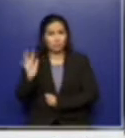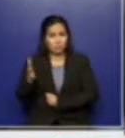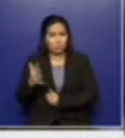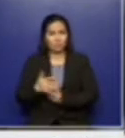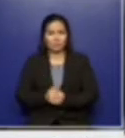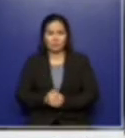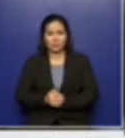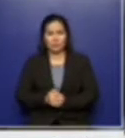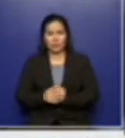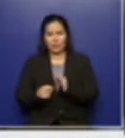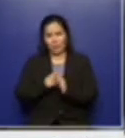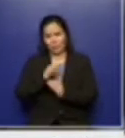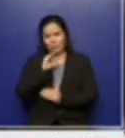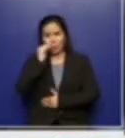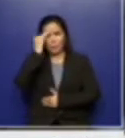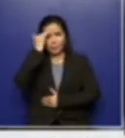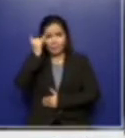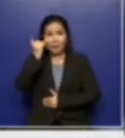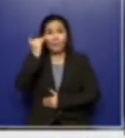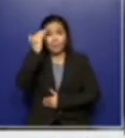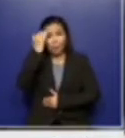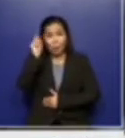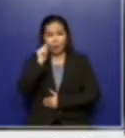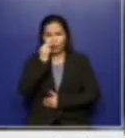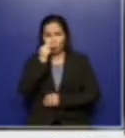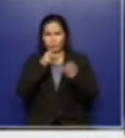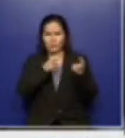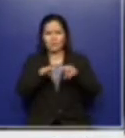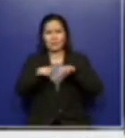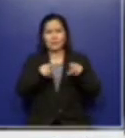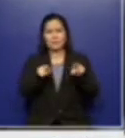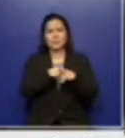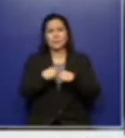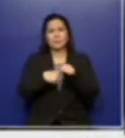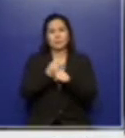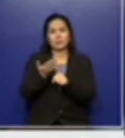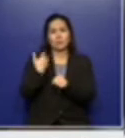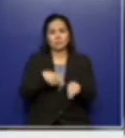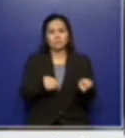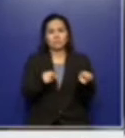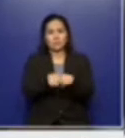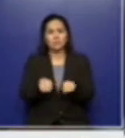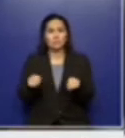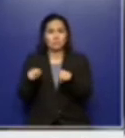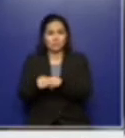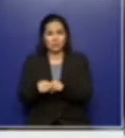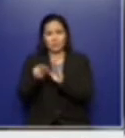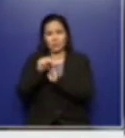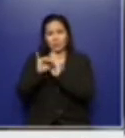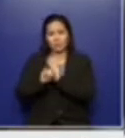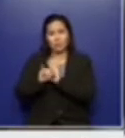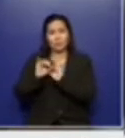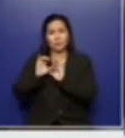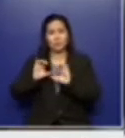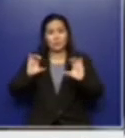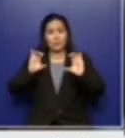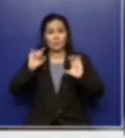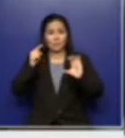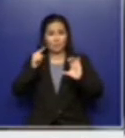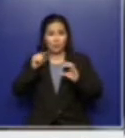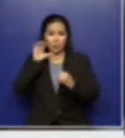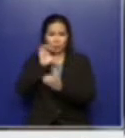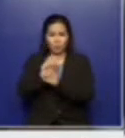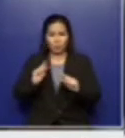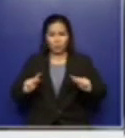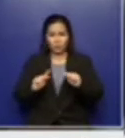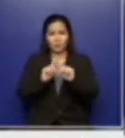ทำไมผมพูดอย่างนี้ครับเพราะดูการจัดก็เหมือนกับปีก่อนไม่มีนโยบายจากรัฐบาลไปควบคุมกระทรวง